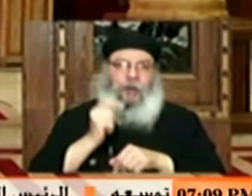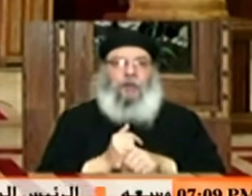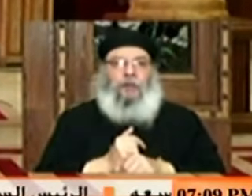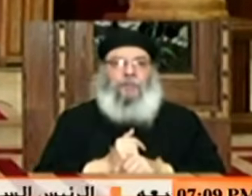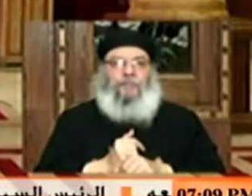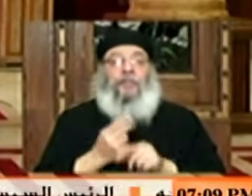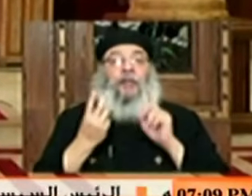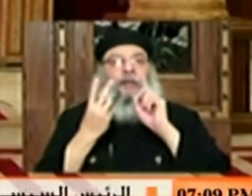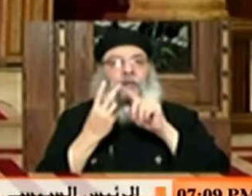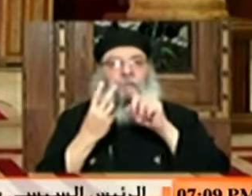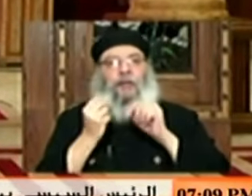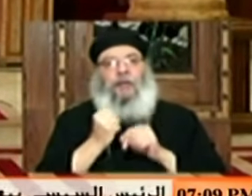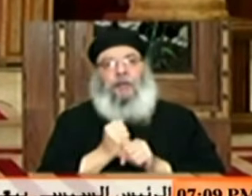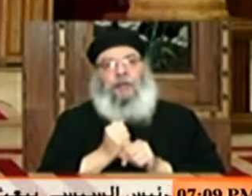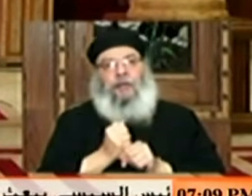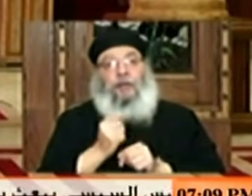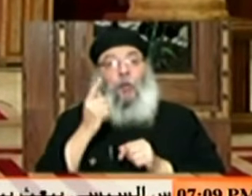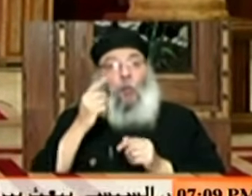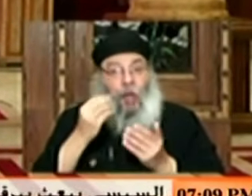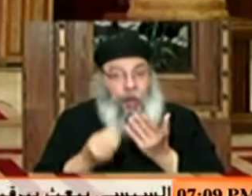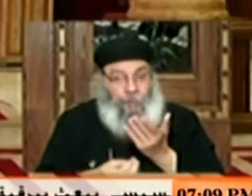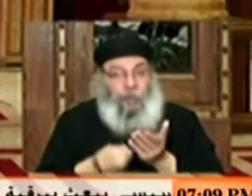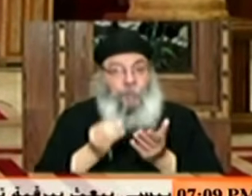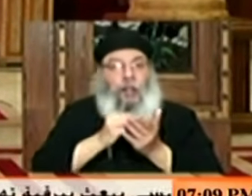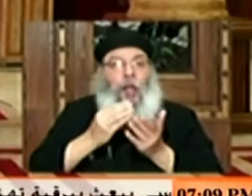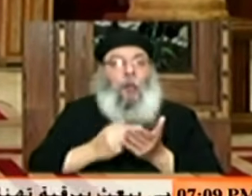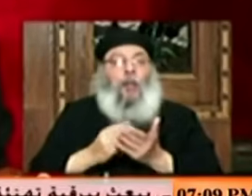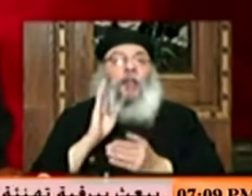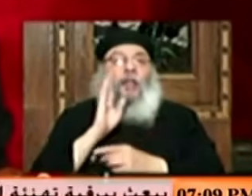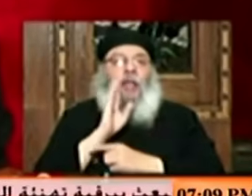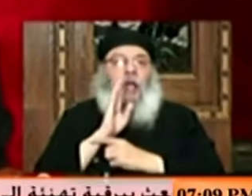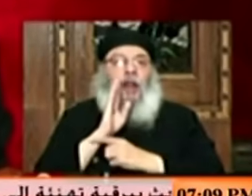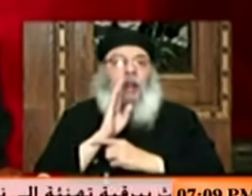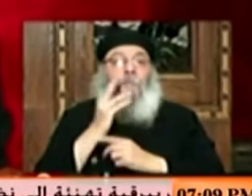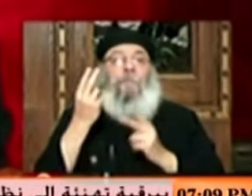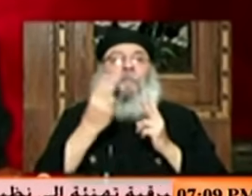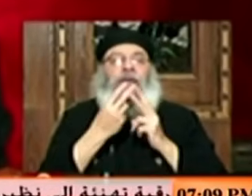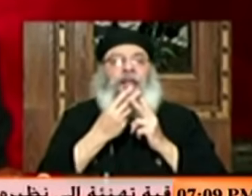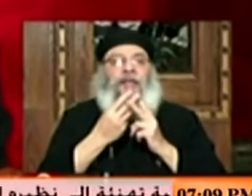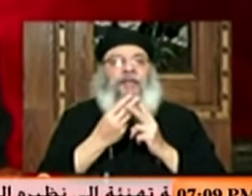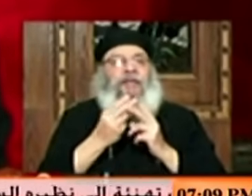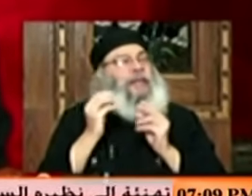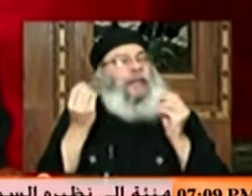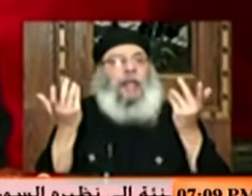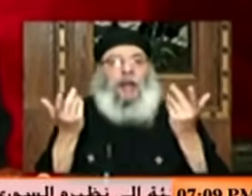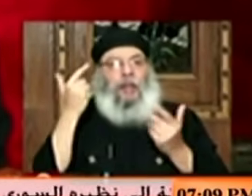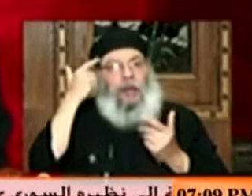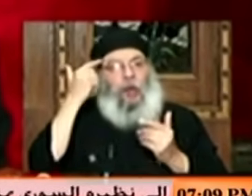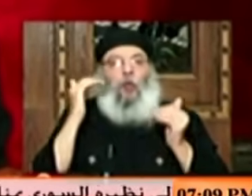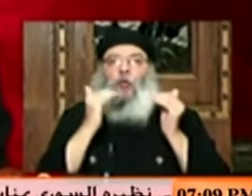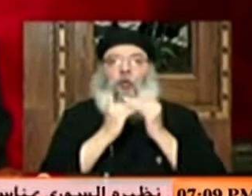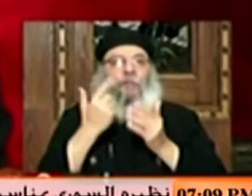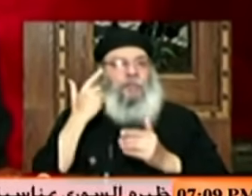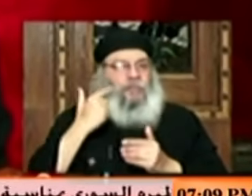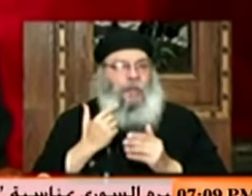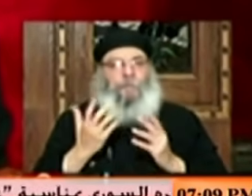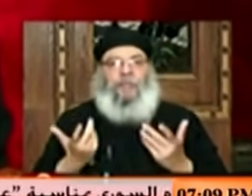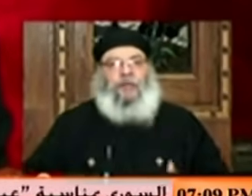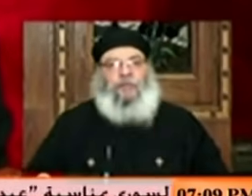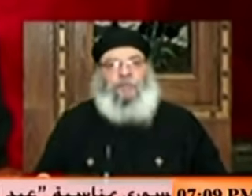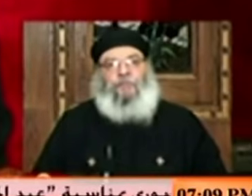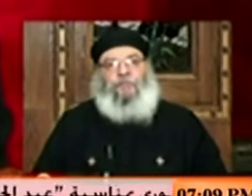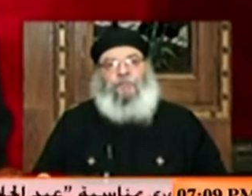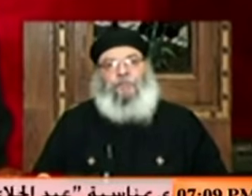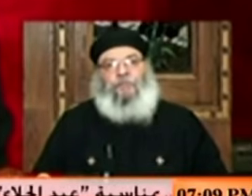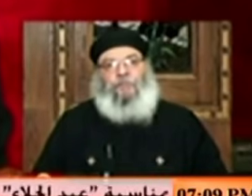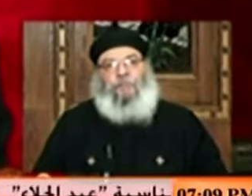ال رض الثاني ان يبتدي يعلم الجموع يعني ايه يوم السبت اللي